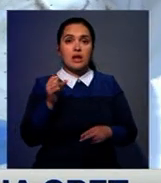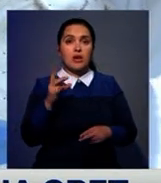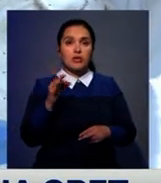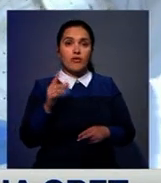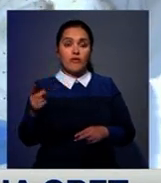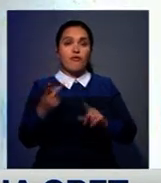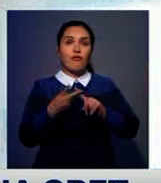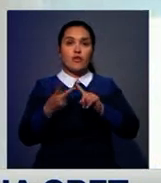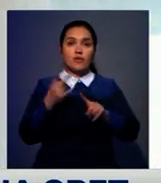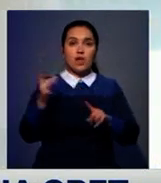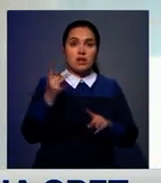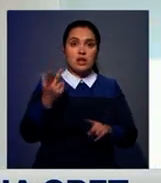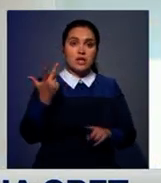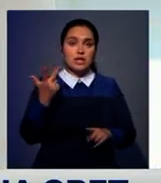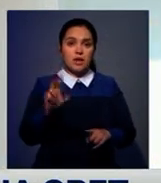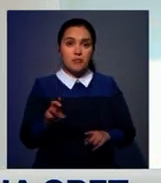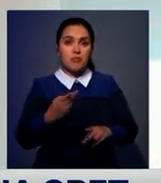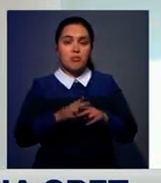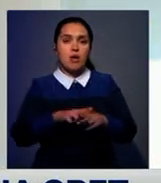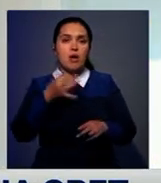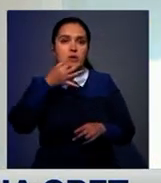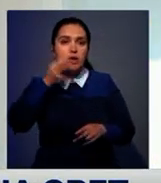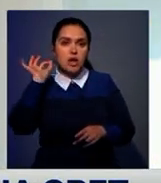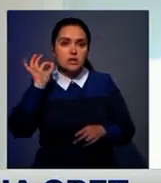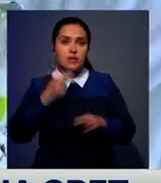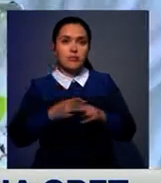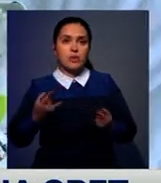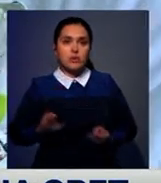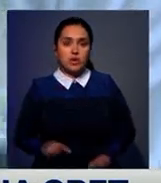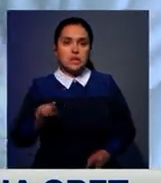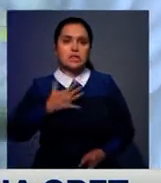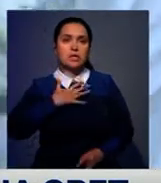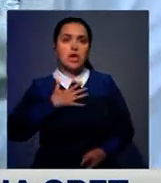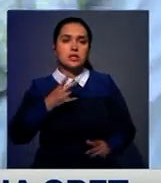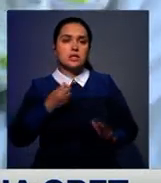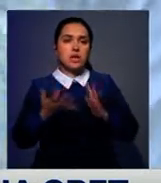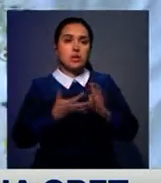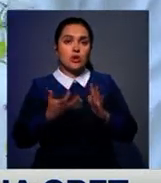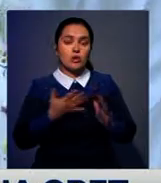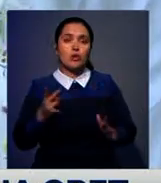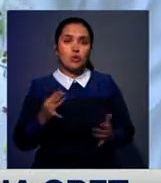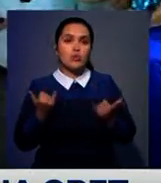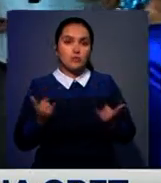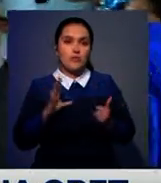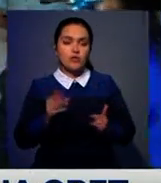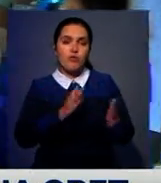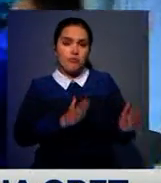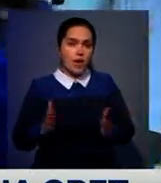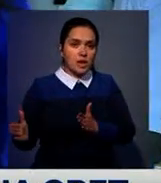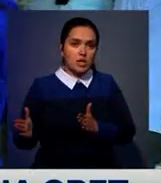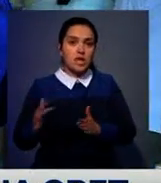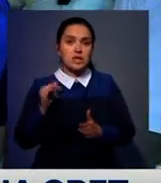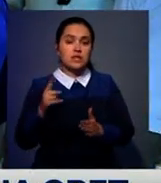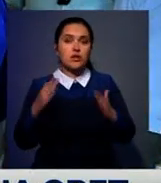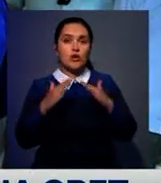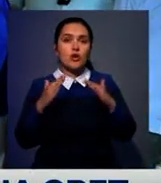стала матерью во второй раз. Младенцы появились на свет раньше срока, поэтому при рождении у них была дыхательная недостаточность. Но теперь все в порядке,